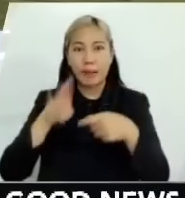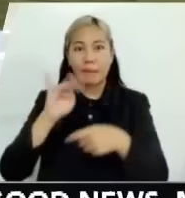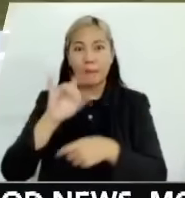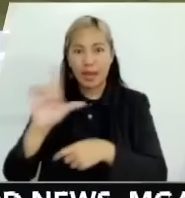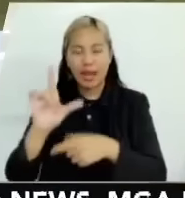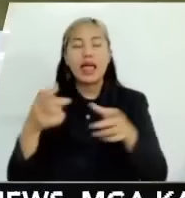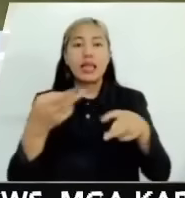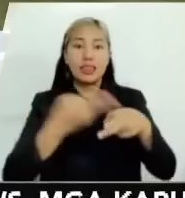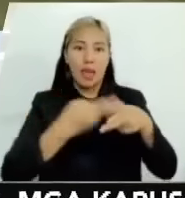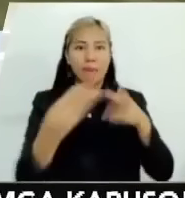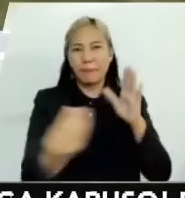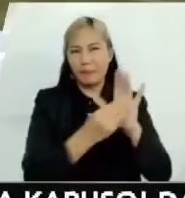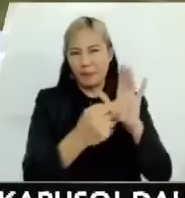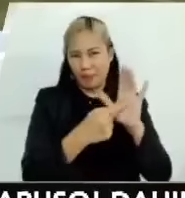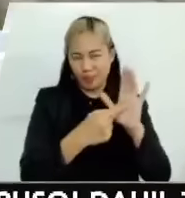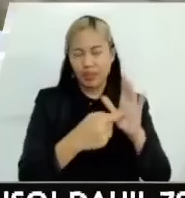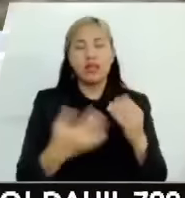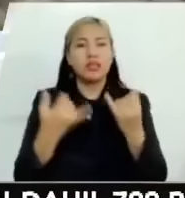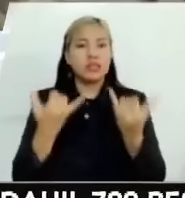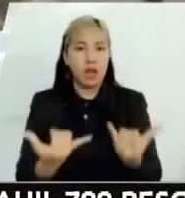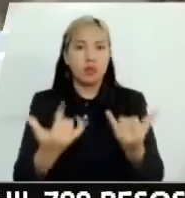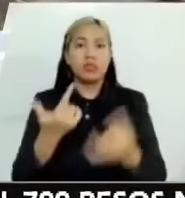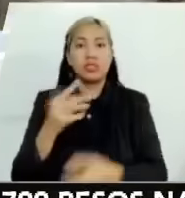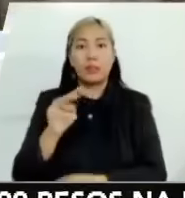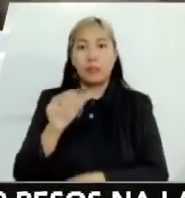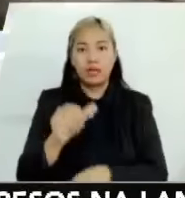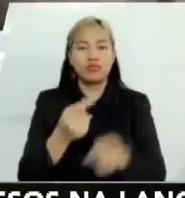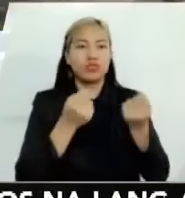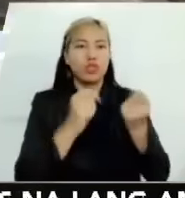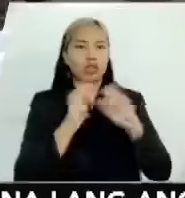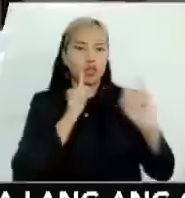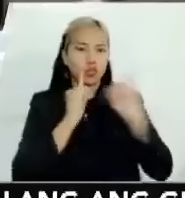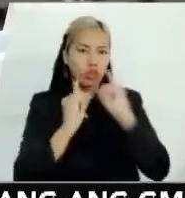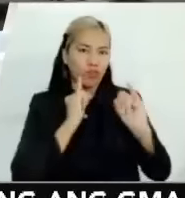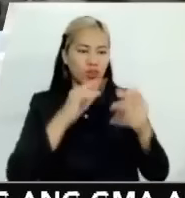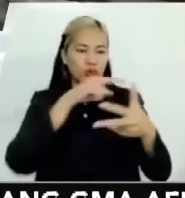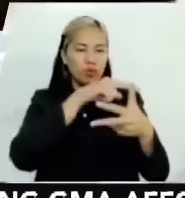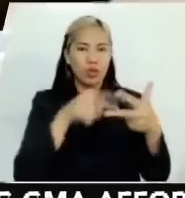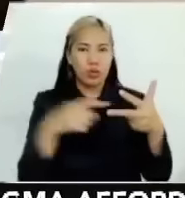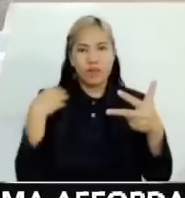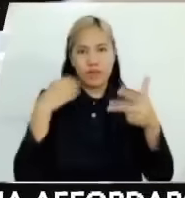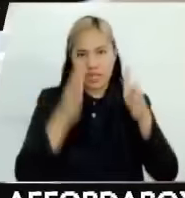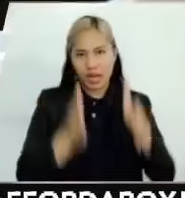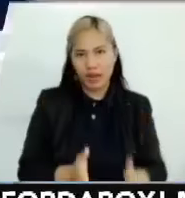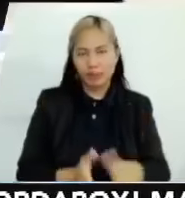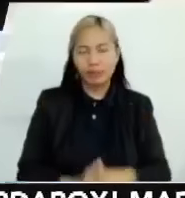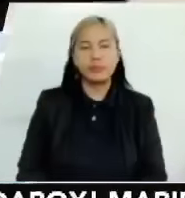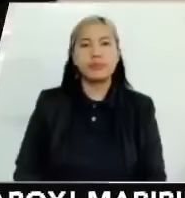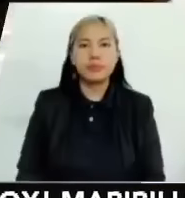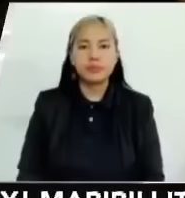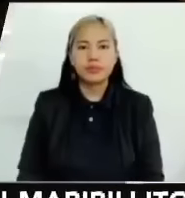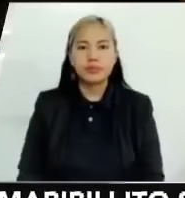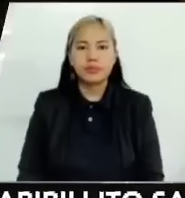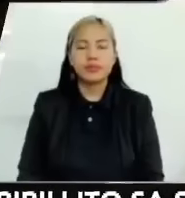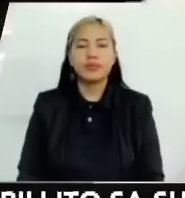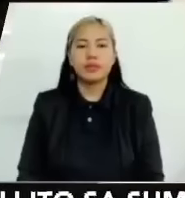o pahayag ni Mayor Guo, Campo at Sigwa. Rafi, Katrina. Maraming salamat, Alan Gatos ng Super